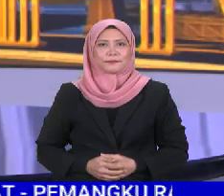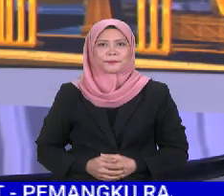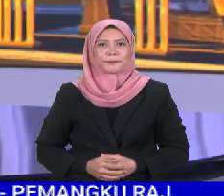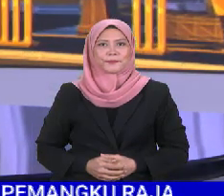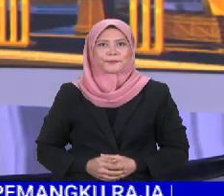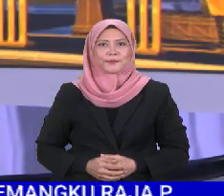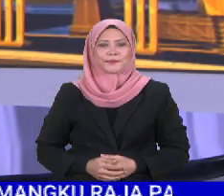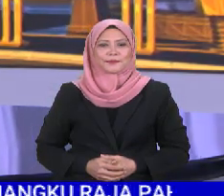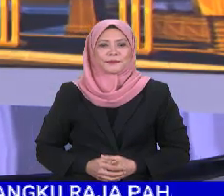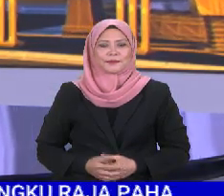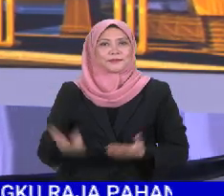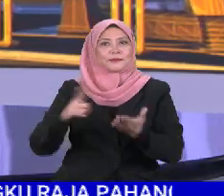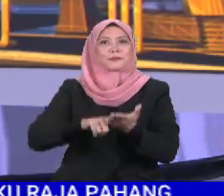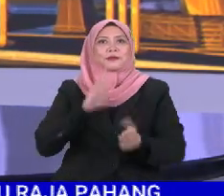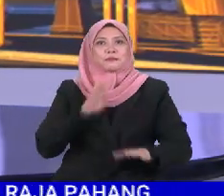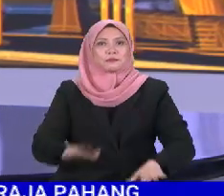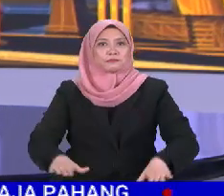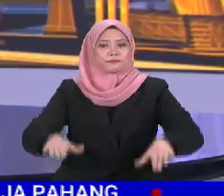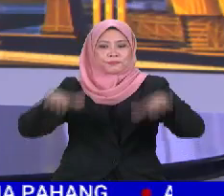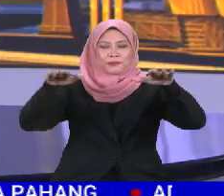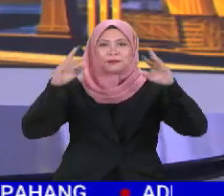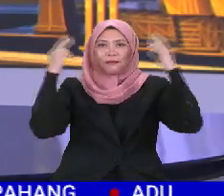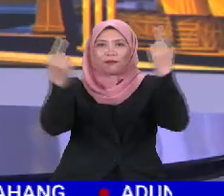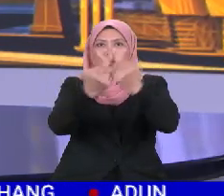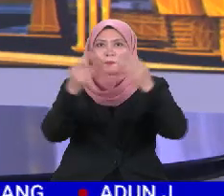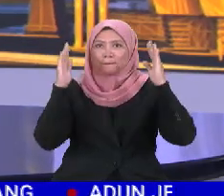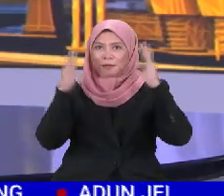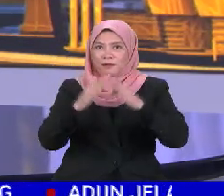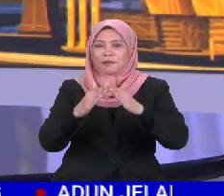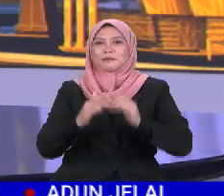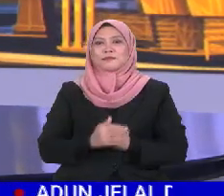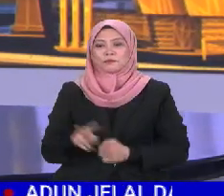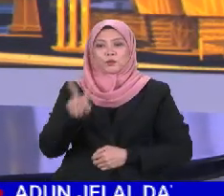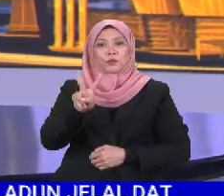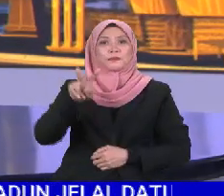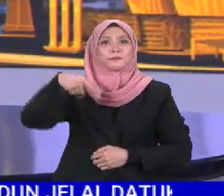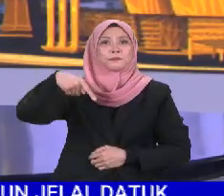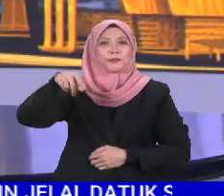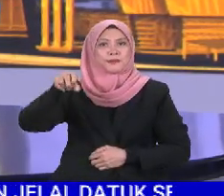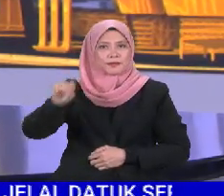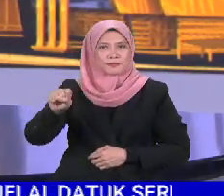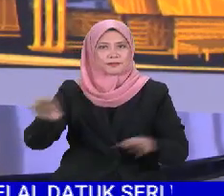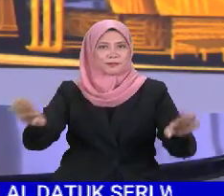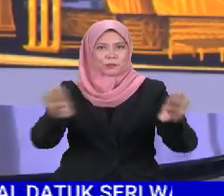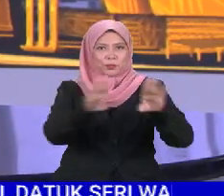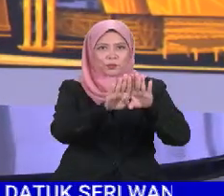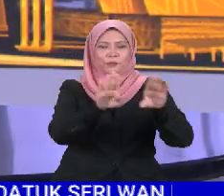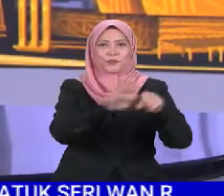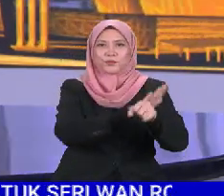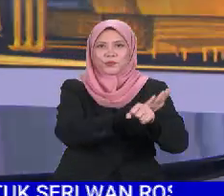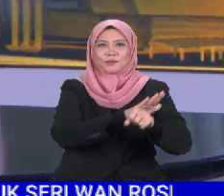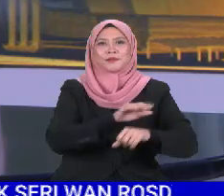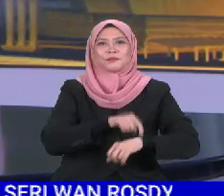baik saudara ini video perkembangan banjir di raut Pahang dua buah pusat pemindahan sementara PPS ditutup sepenuhnya